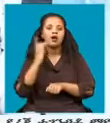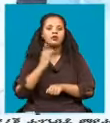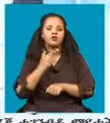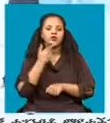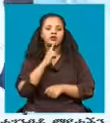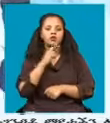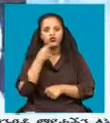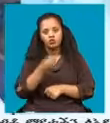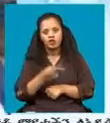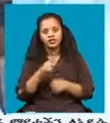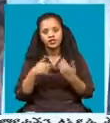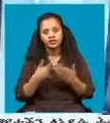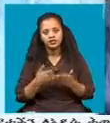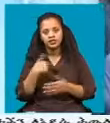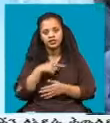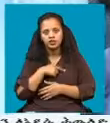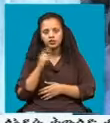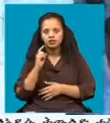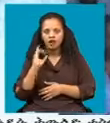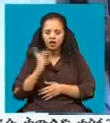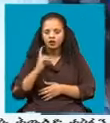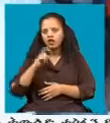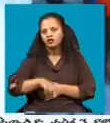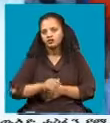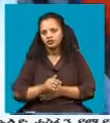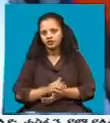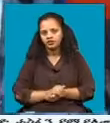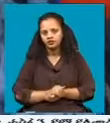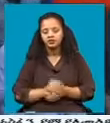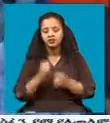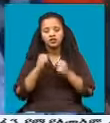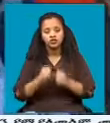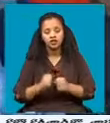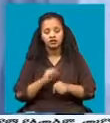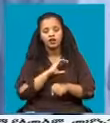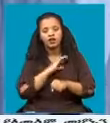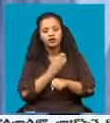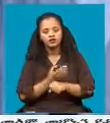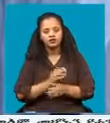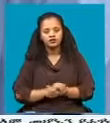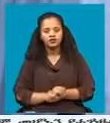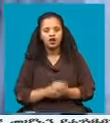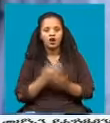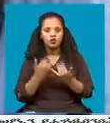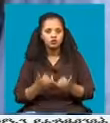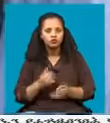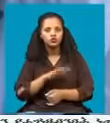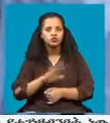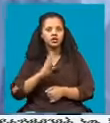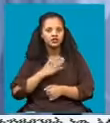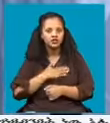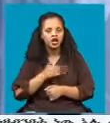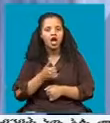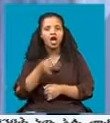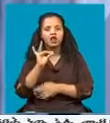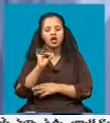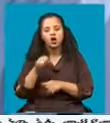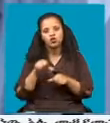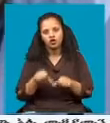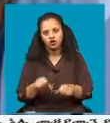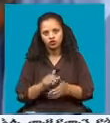ነው ብለዋል። ስለዚህ እኛም ማክበር አለብን ማለት ነው፣ በተቻልነው ያህል። አሁንም ልጆቻችንን አላህ